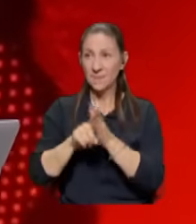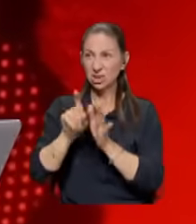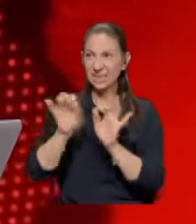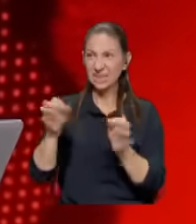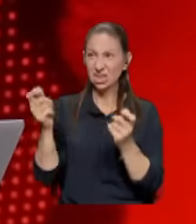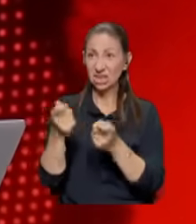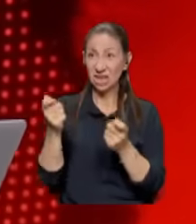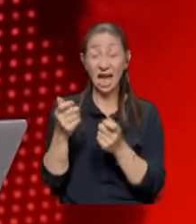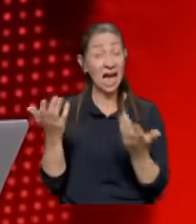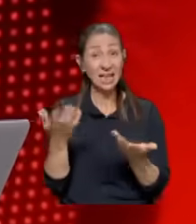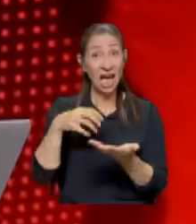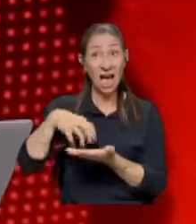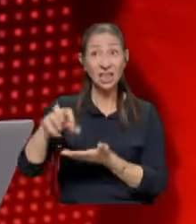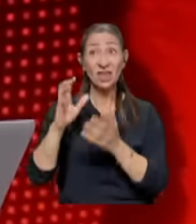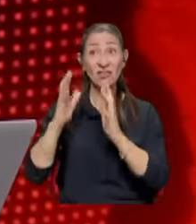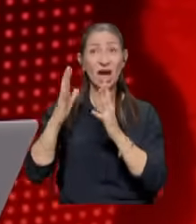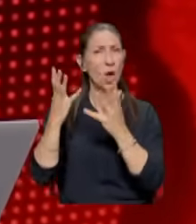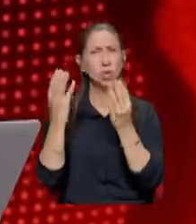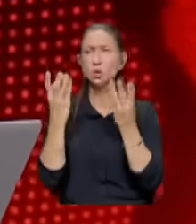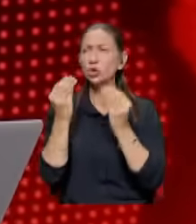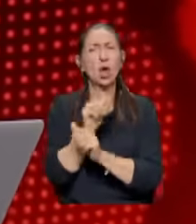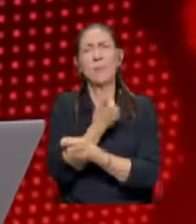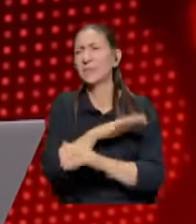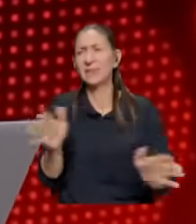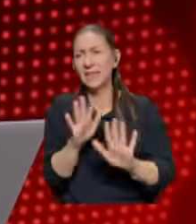başarısız çalışanı hangi alanda faaliyet gösterirse